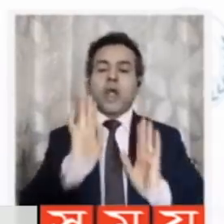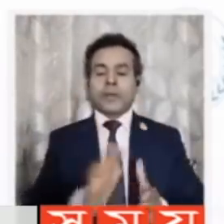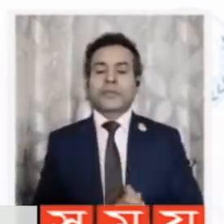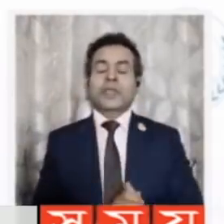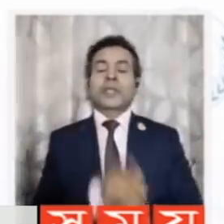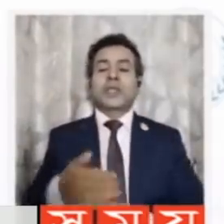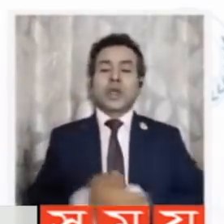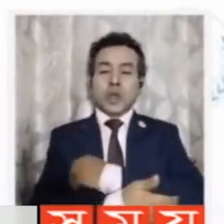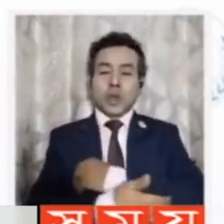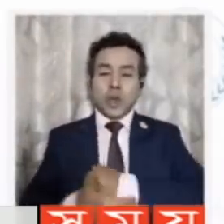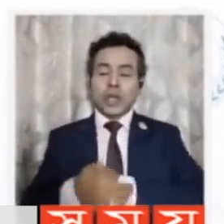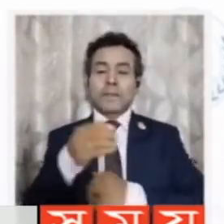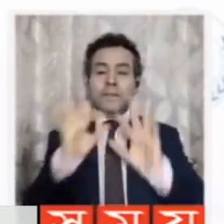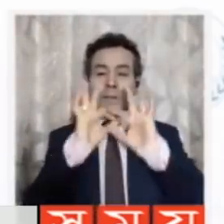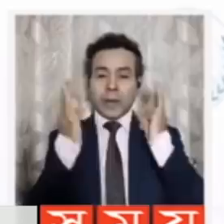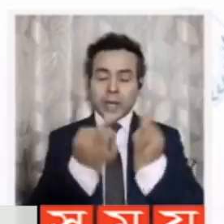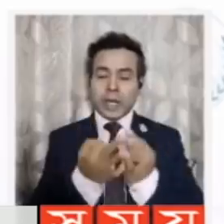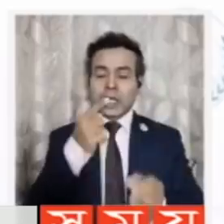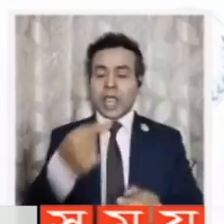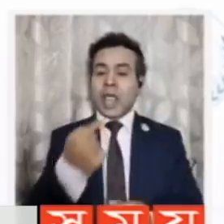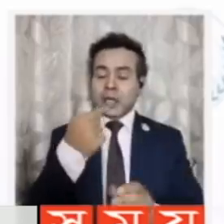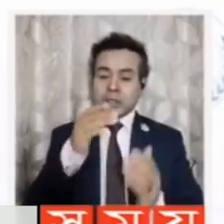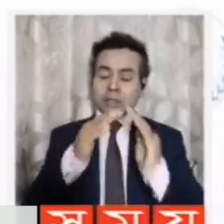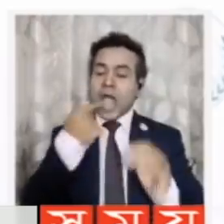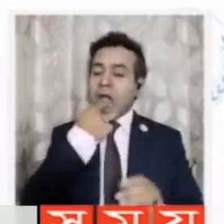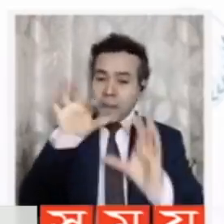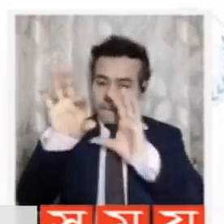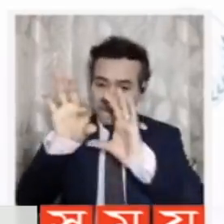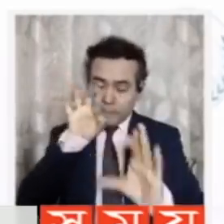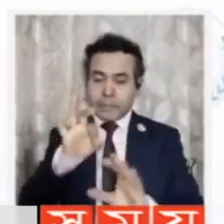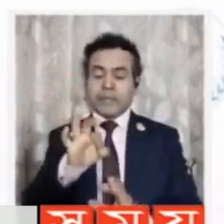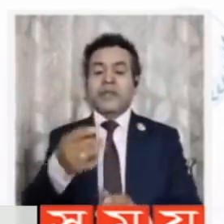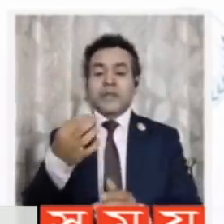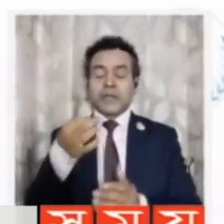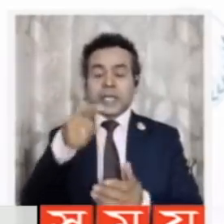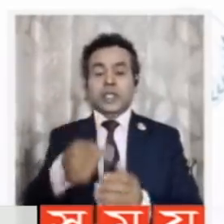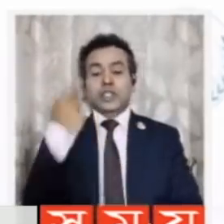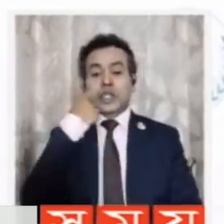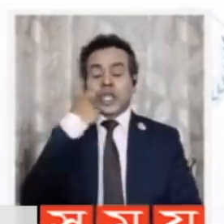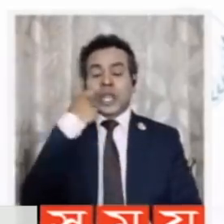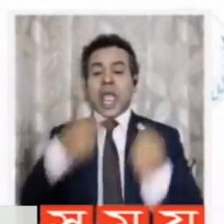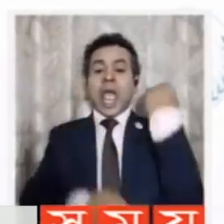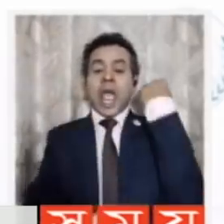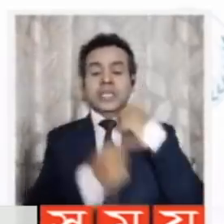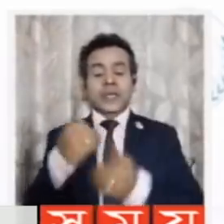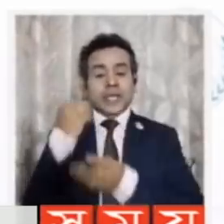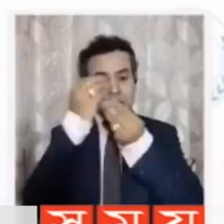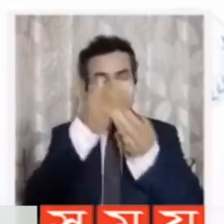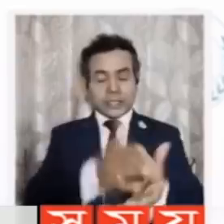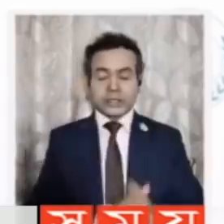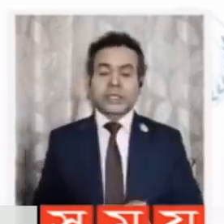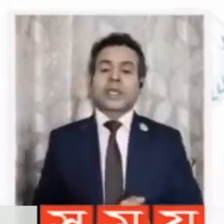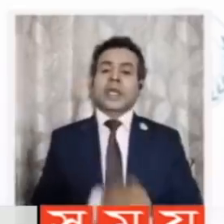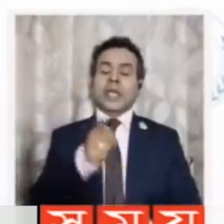নমুনা সংগ্রহ করে সরকারি হাসপাতাল পরীক্ষাগারে পৌঁছান তাদের ক্ষেত্রে এই বেসরকারি হাসপাতাল যারা নমুনা